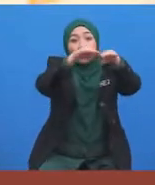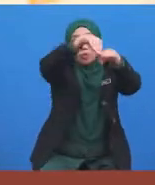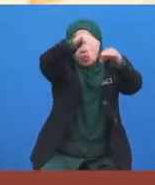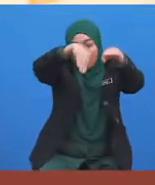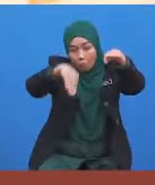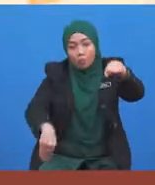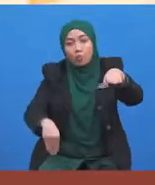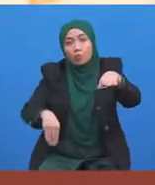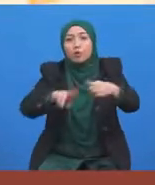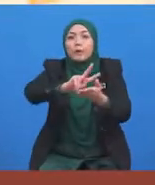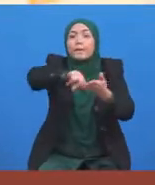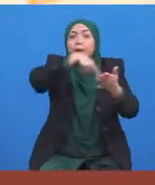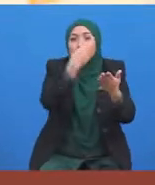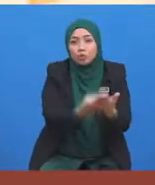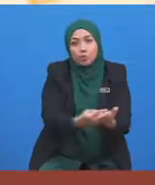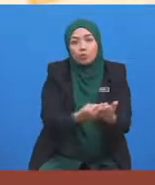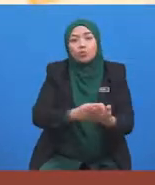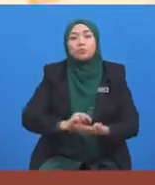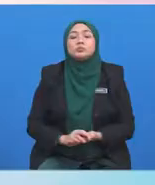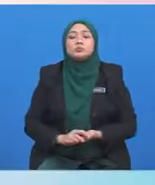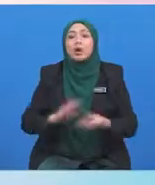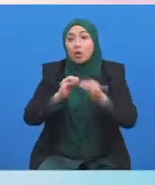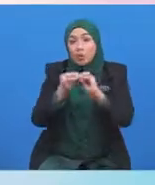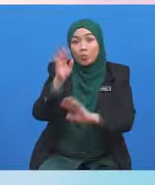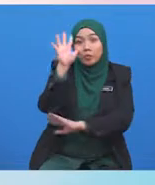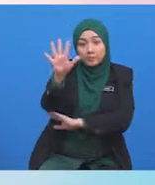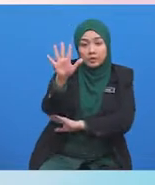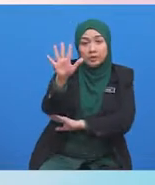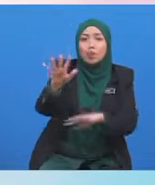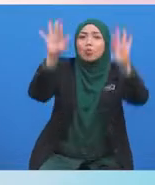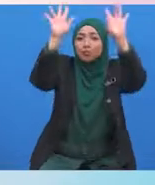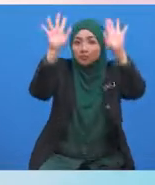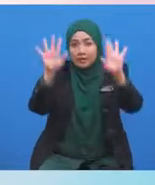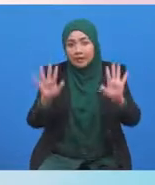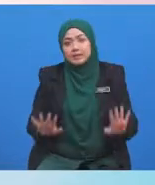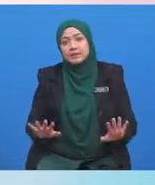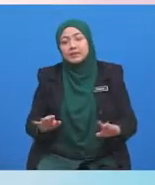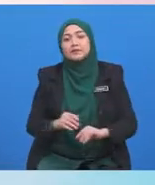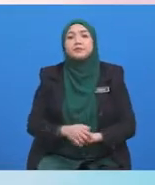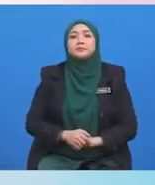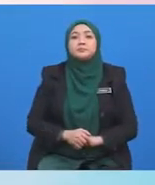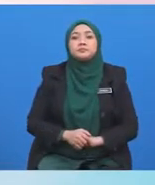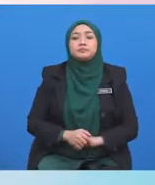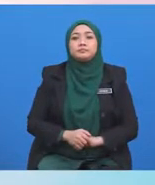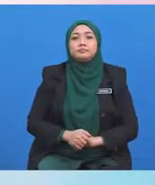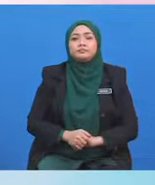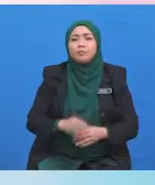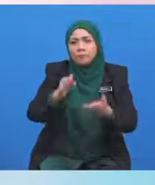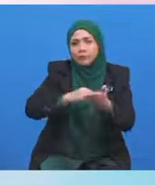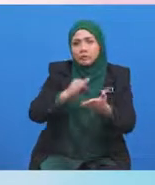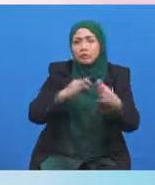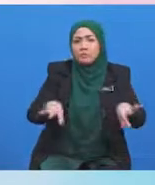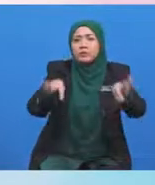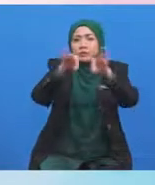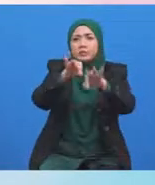rumput yang jarang. Faktor kelima, faktor hujan. Hujan merupakan faktor terpenting